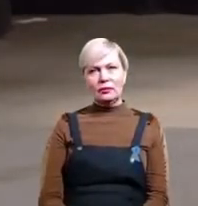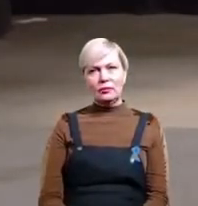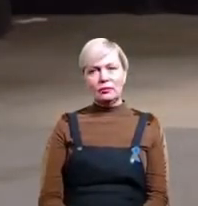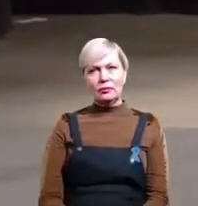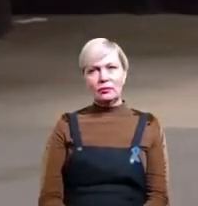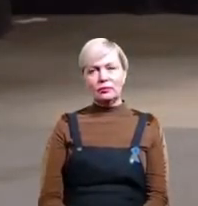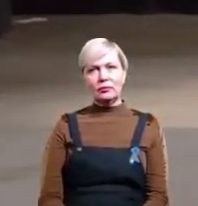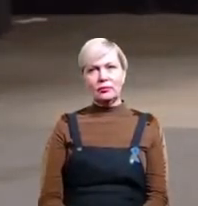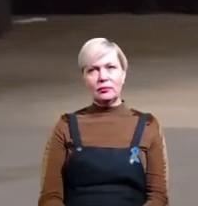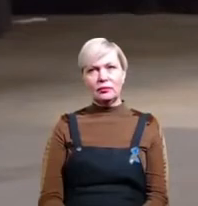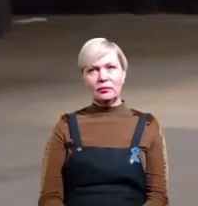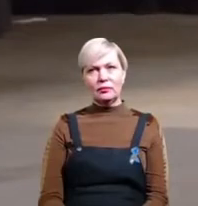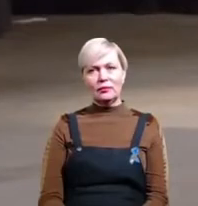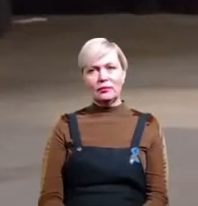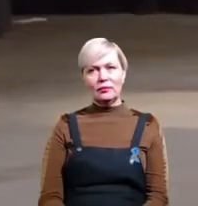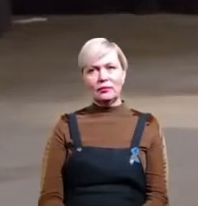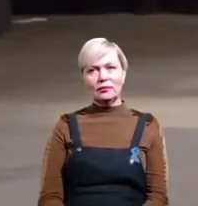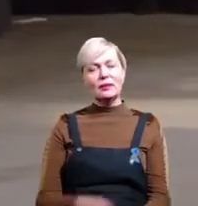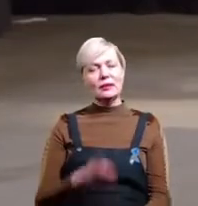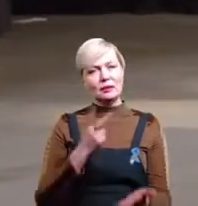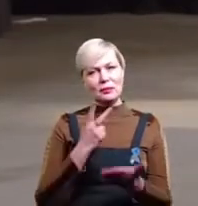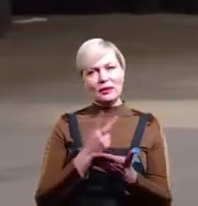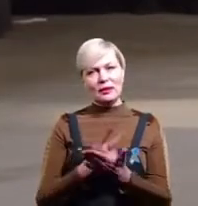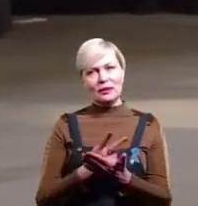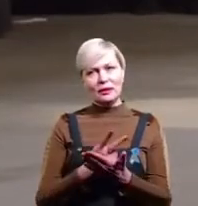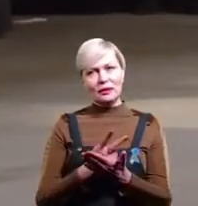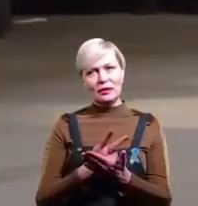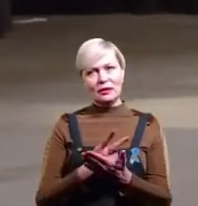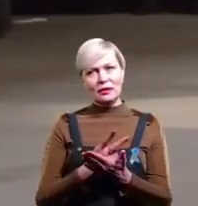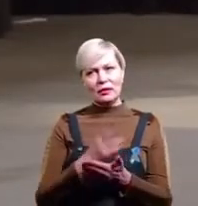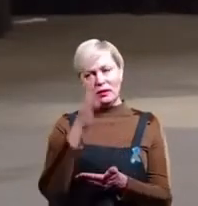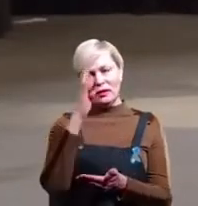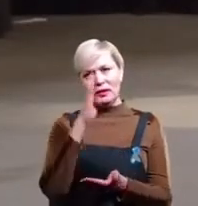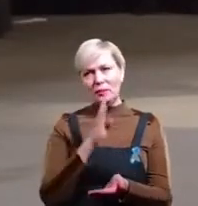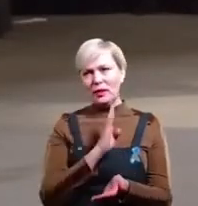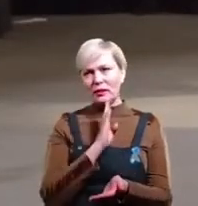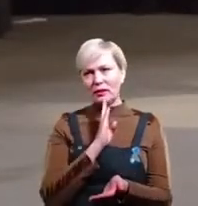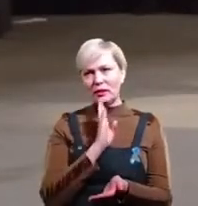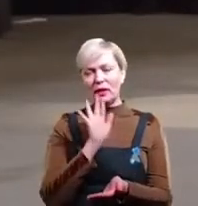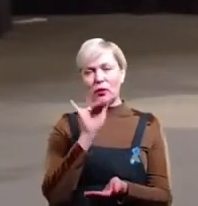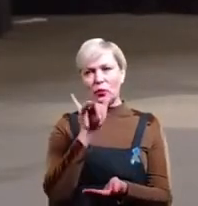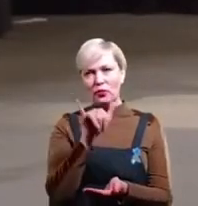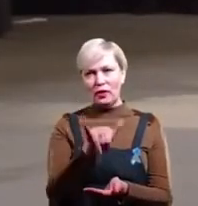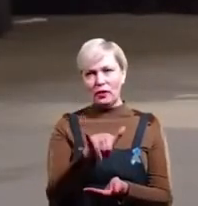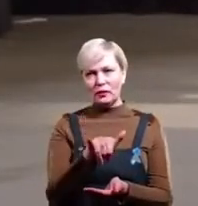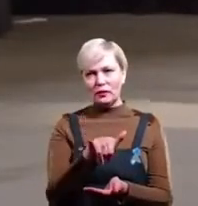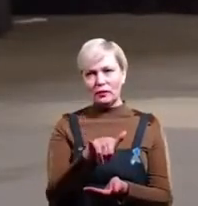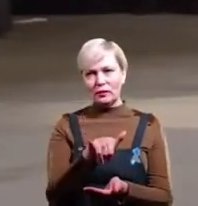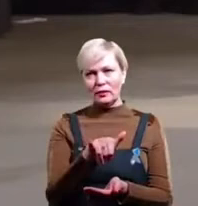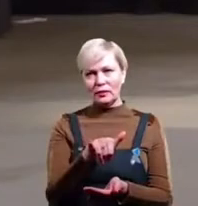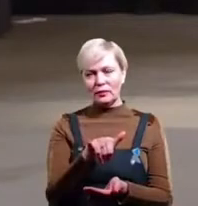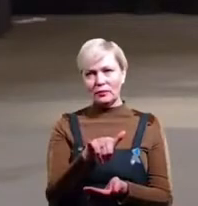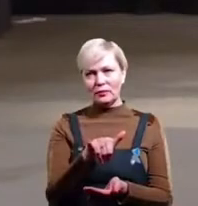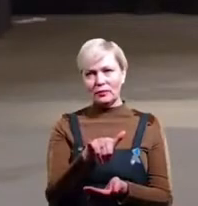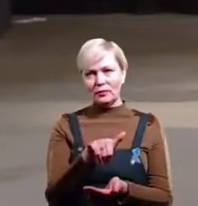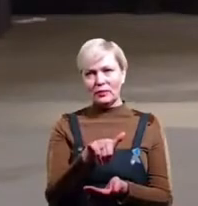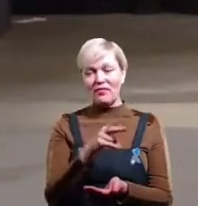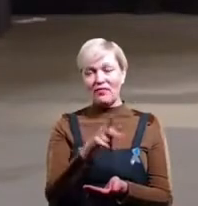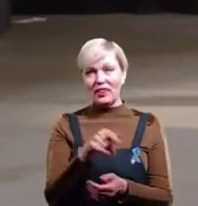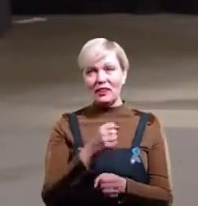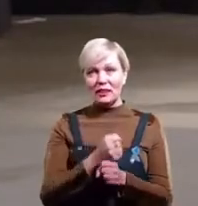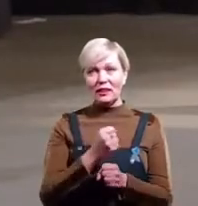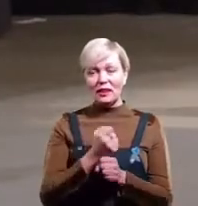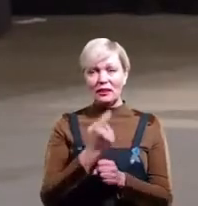Момент. Смотрите, ребятки, у вас идет, вы сделали